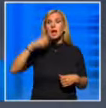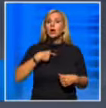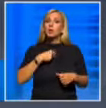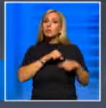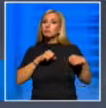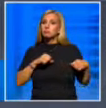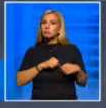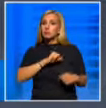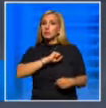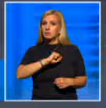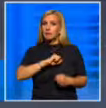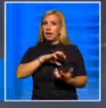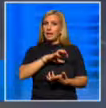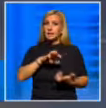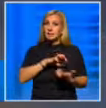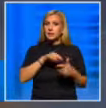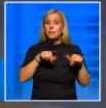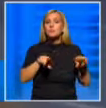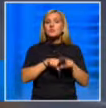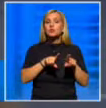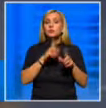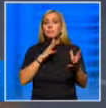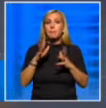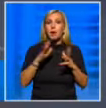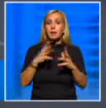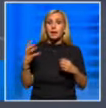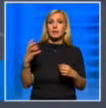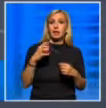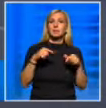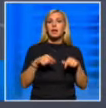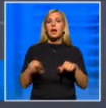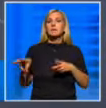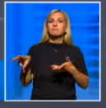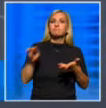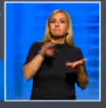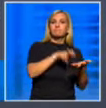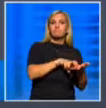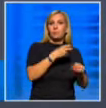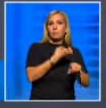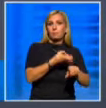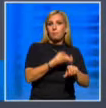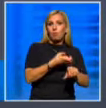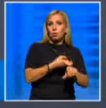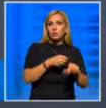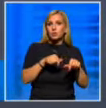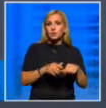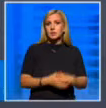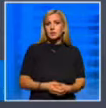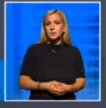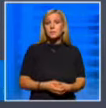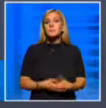хипертонична криза, както и с паника. Така тя също е откарана в лечебно заведение.